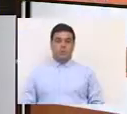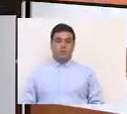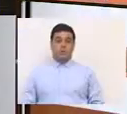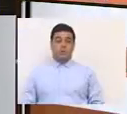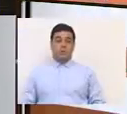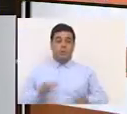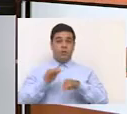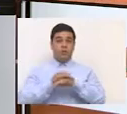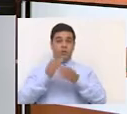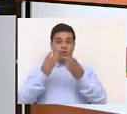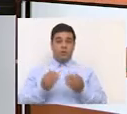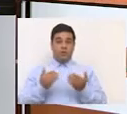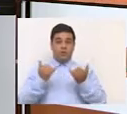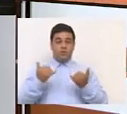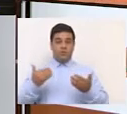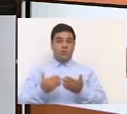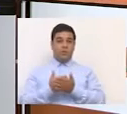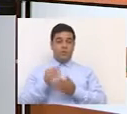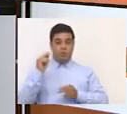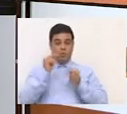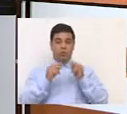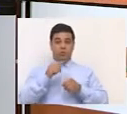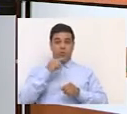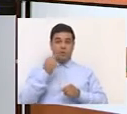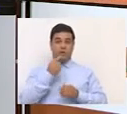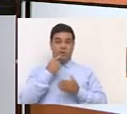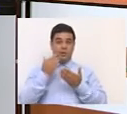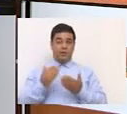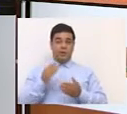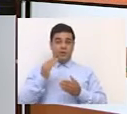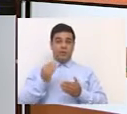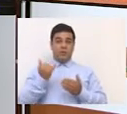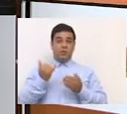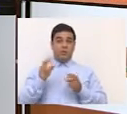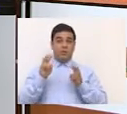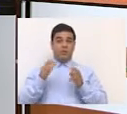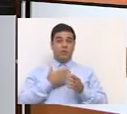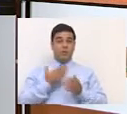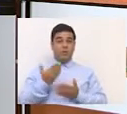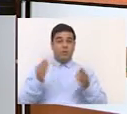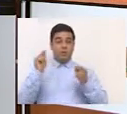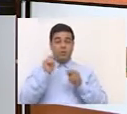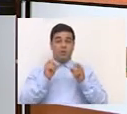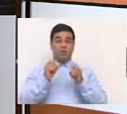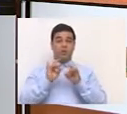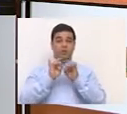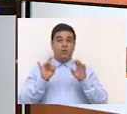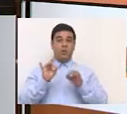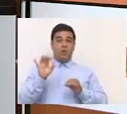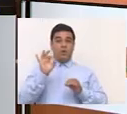Добрый день! У нас снова урок русского языка. И тема сегодняшнего урока – как сказать